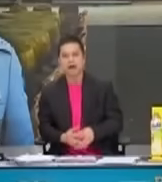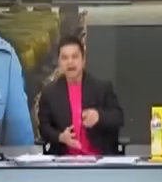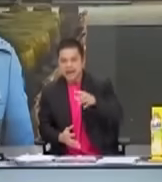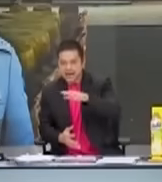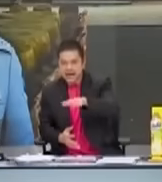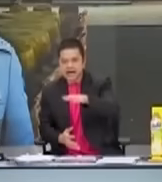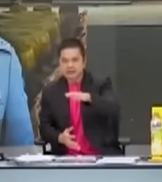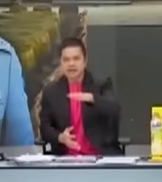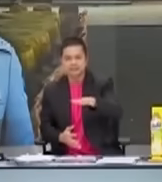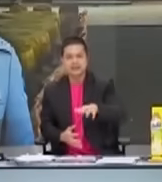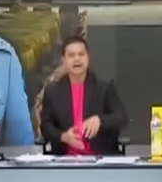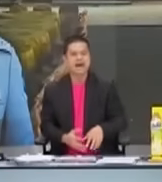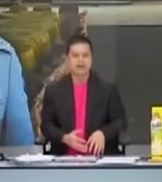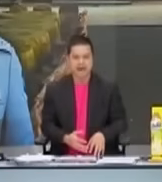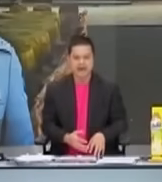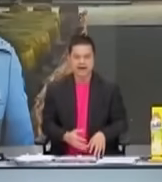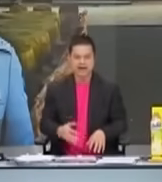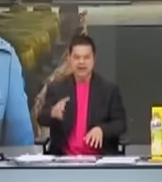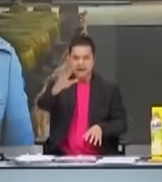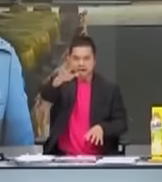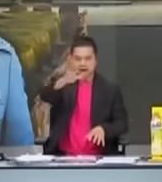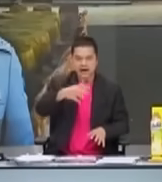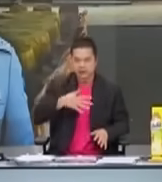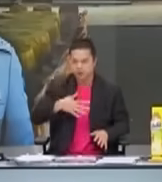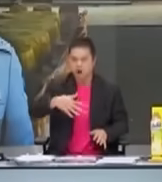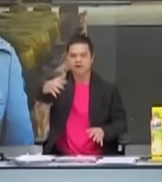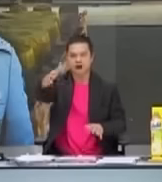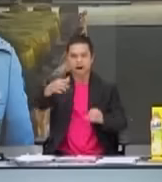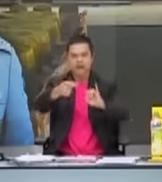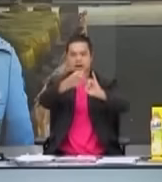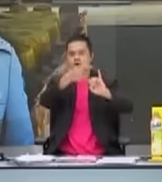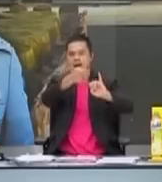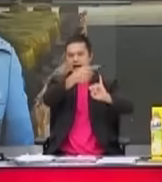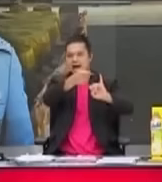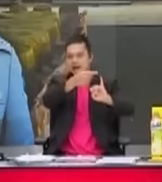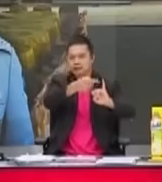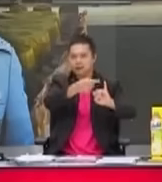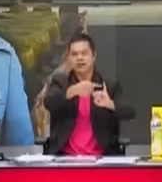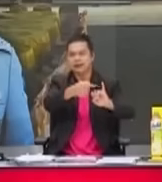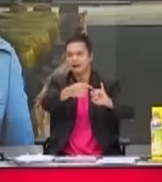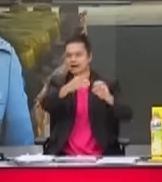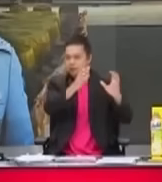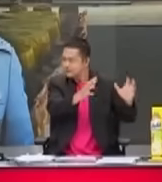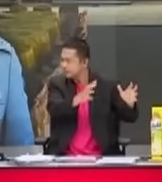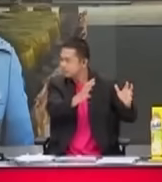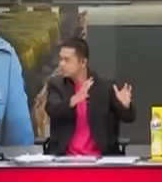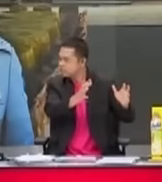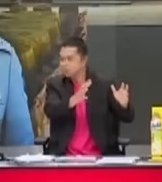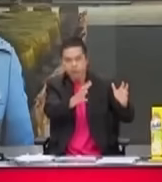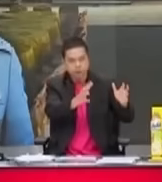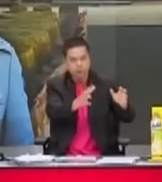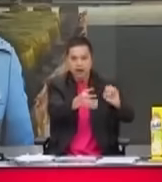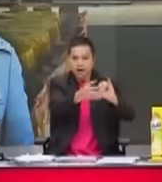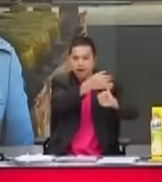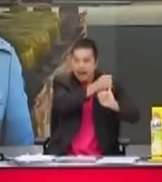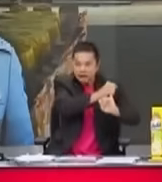ครับว่าเหตุการณ์ลักษณะแบบนี้จะแก้ไขปัญหากันยังไงแล้วสิ่งสำคัญที่สวฝากไว้ดูแลไอ้ตำรวจอ่ะที่โดนจับโดนควบ